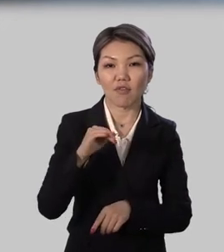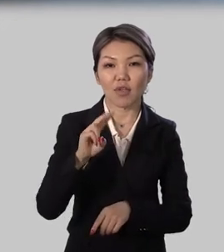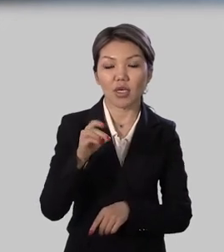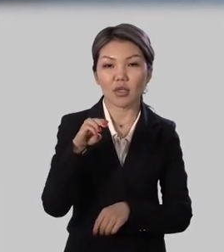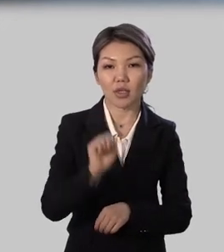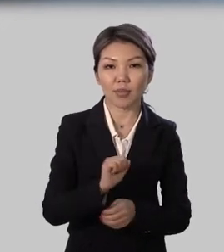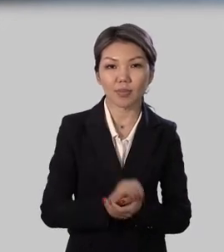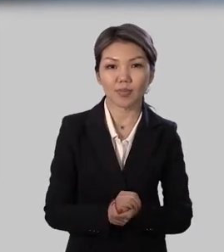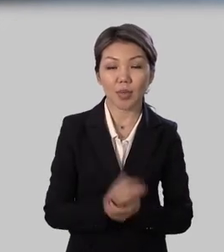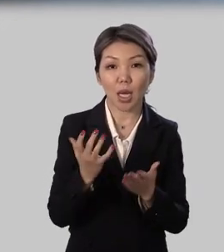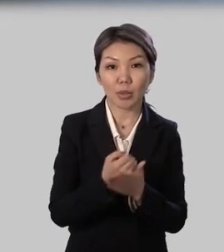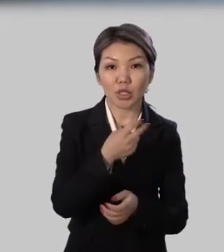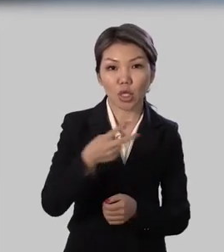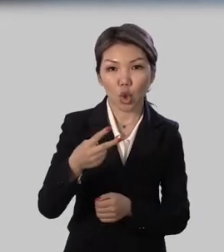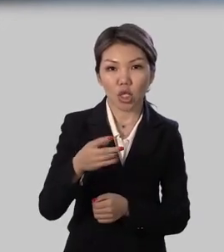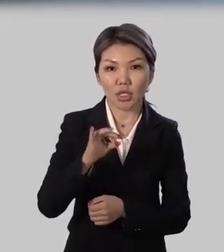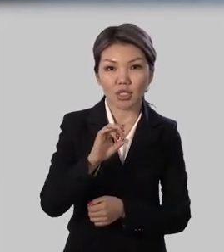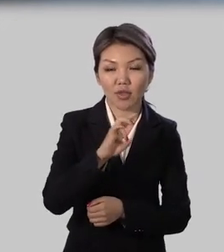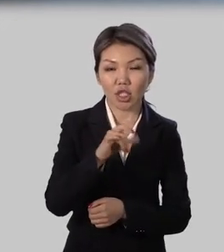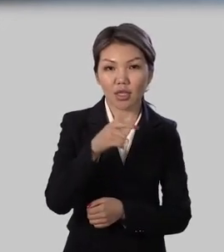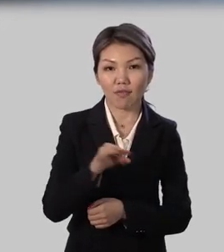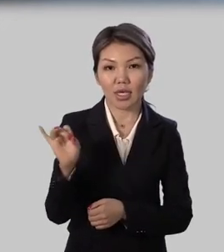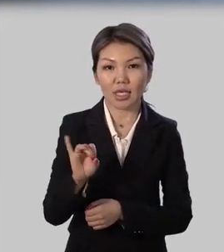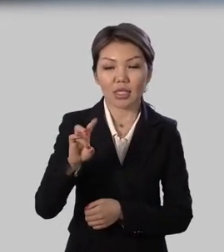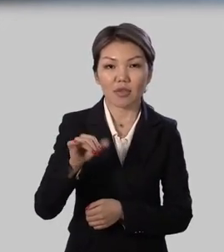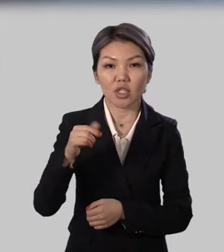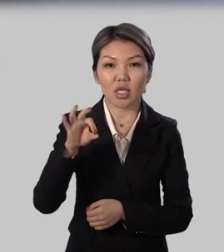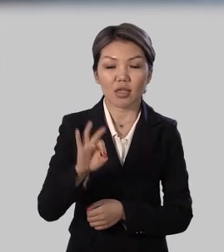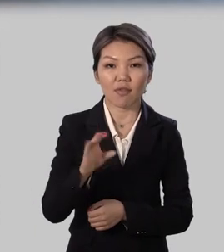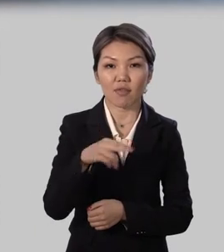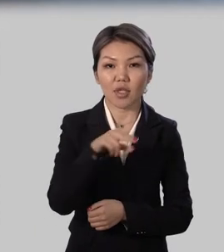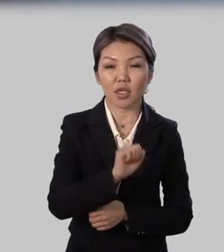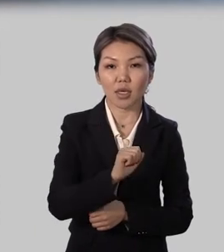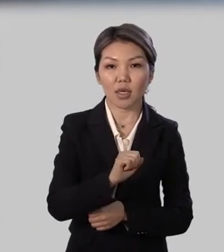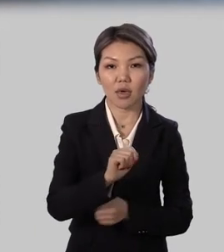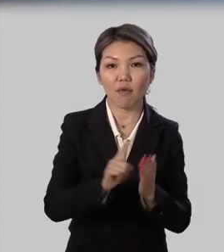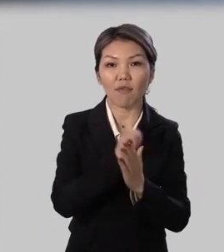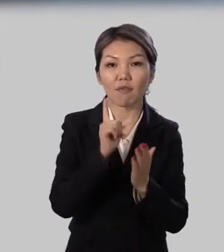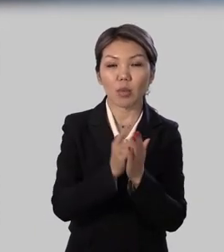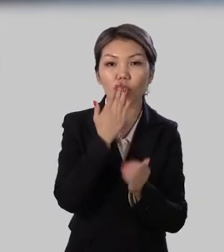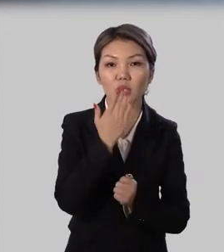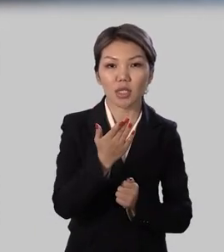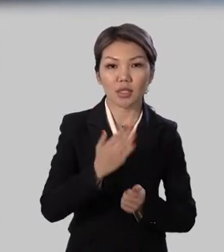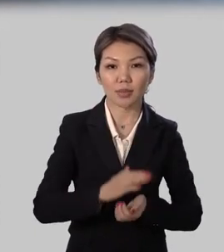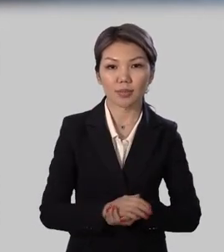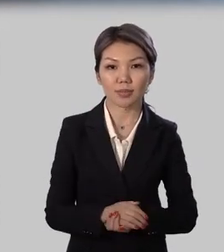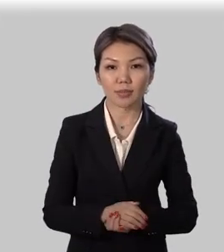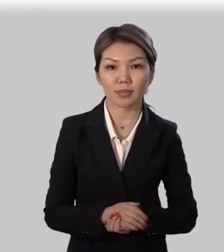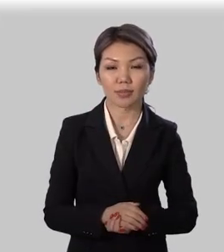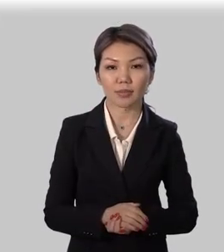определите глаголы совершенного и несовершенного вида поставьте к ним вопросы